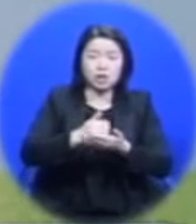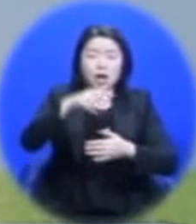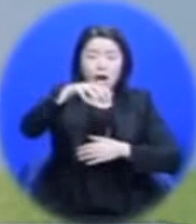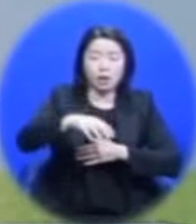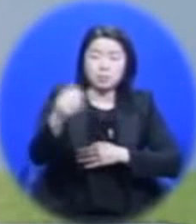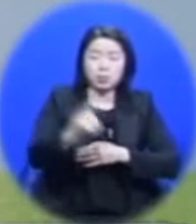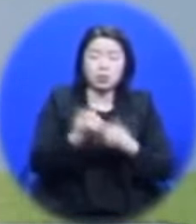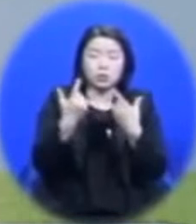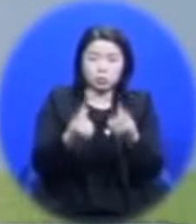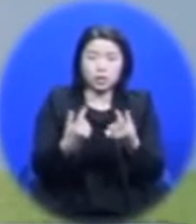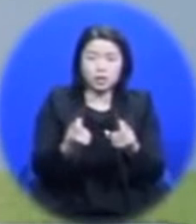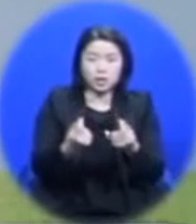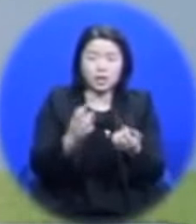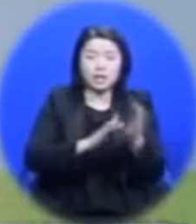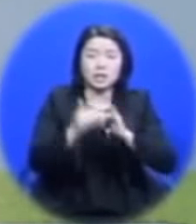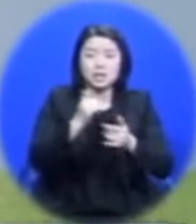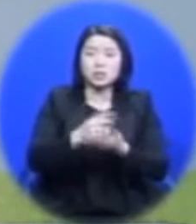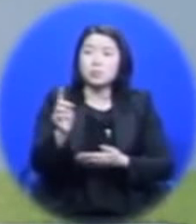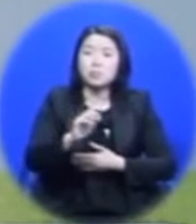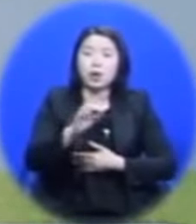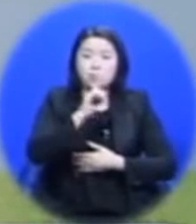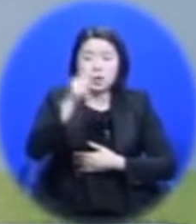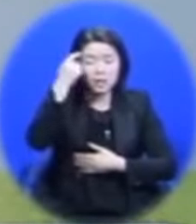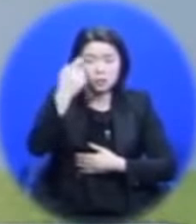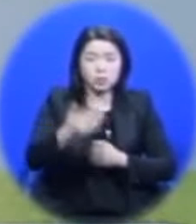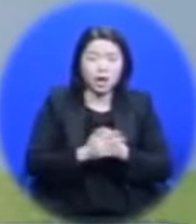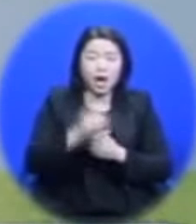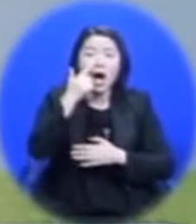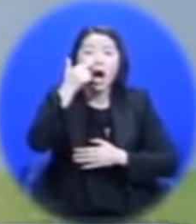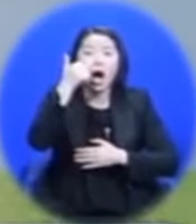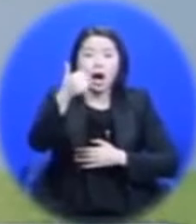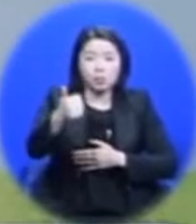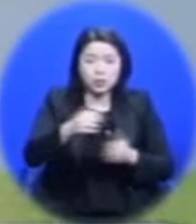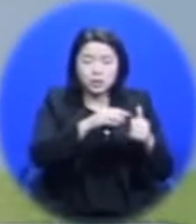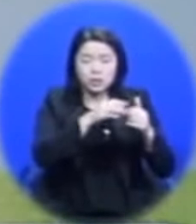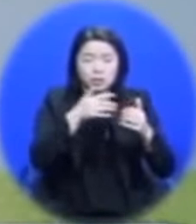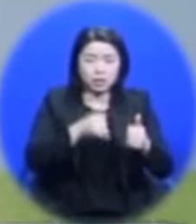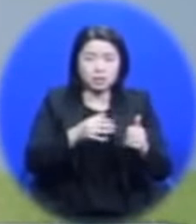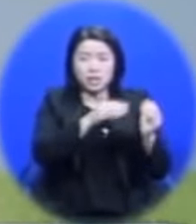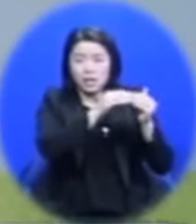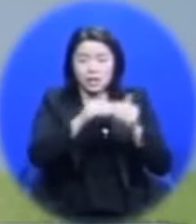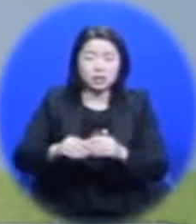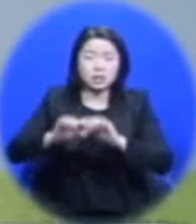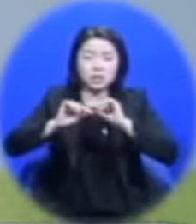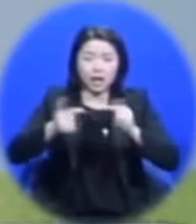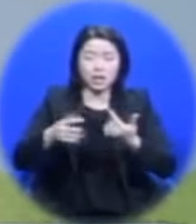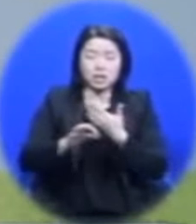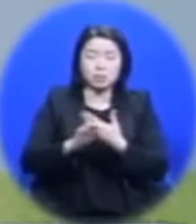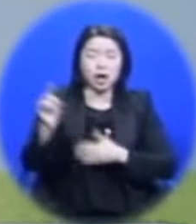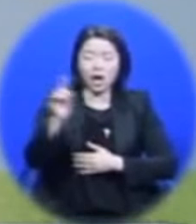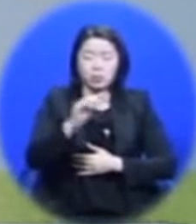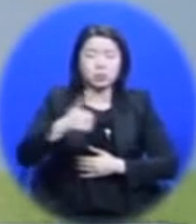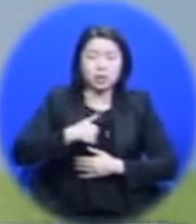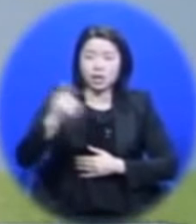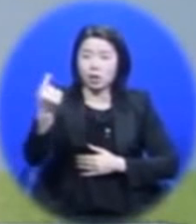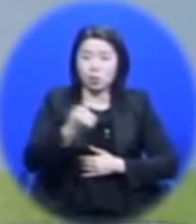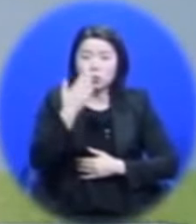마찬가지입니다. 예수님이 뭐라고 하셨어요? 아버지께서 이끌지 아니하시면 아무도 내게 올 수